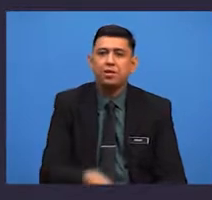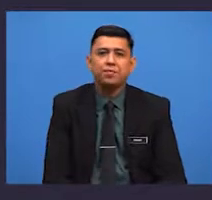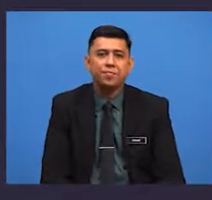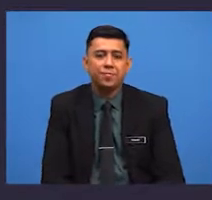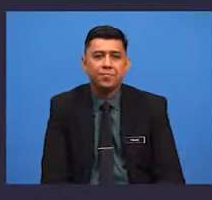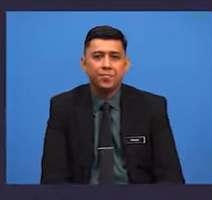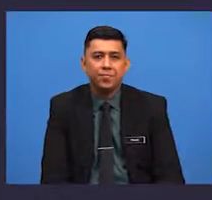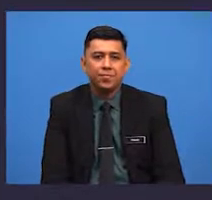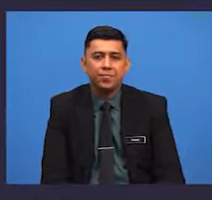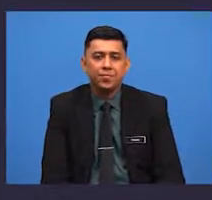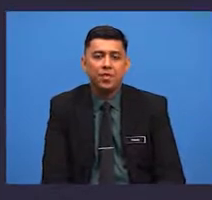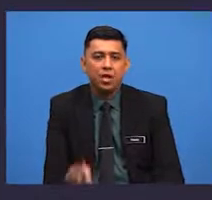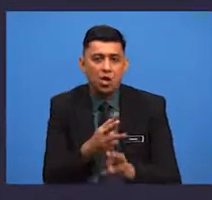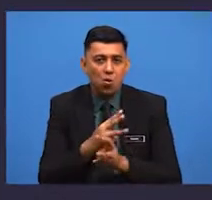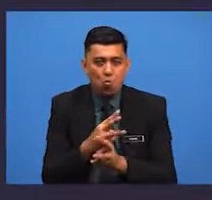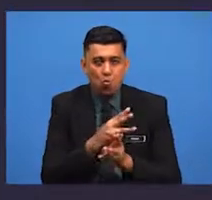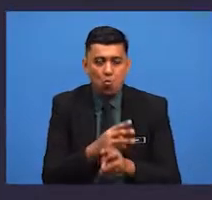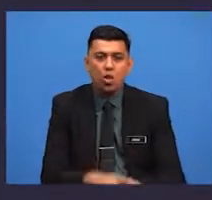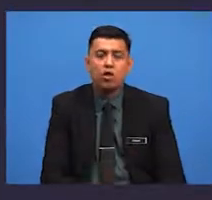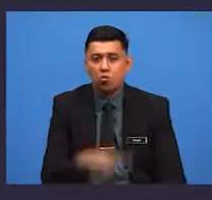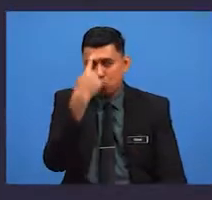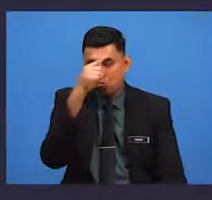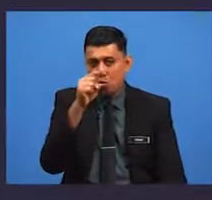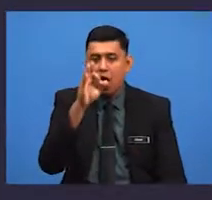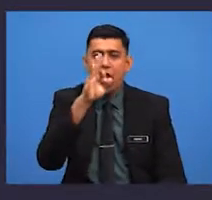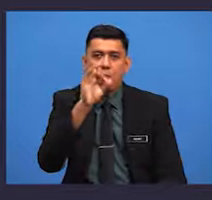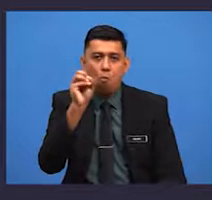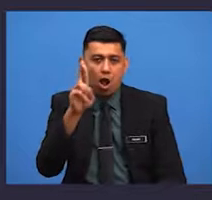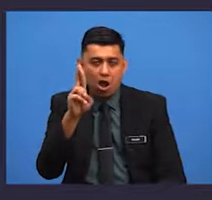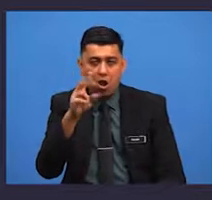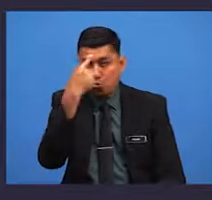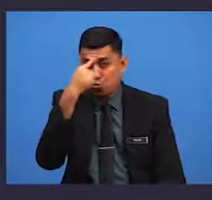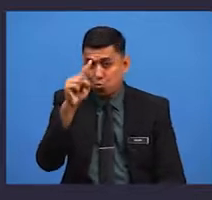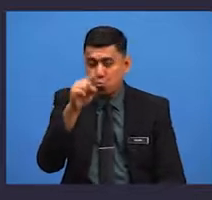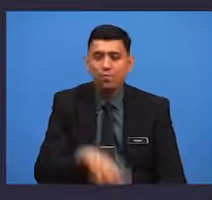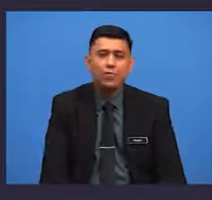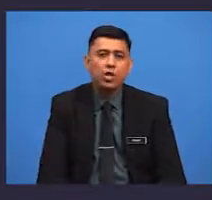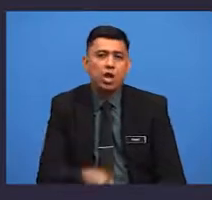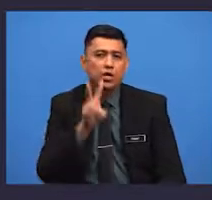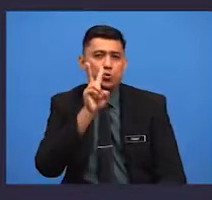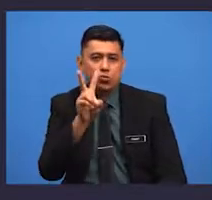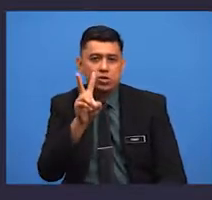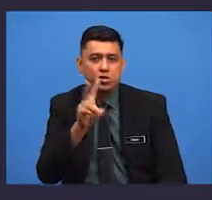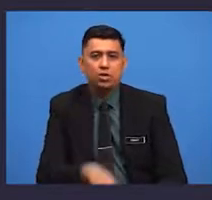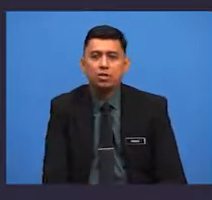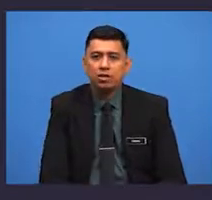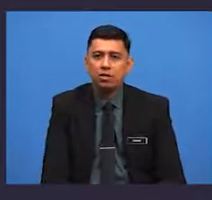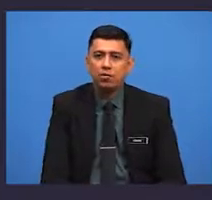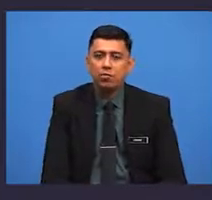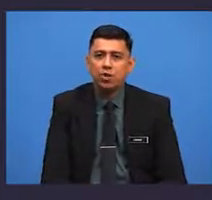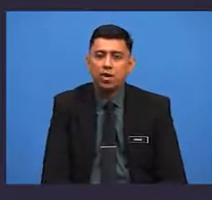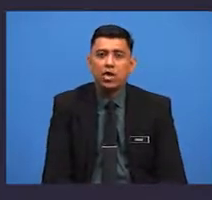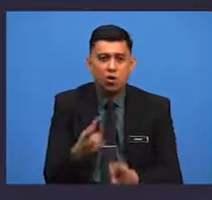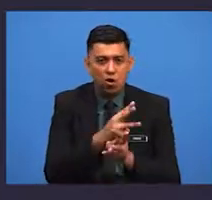ialah struktur kawalan ulangan untuk atau for. Struktur kawalan yang kedua ialah